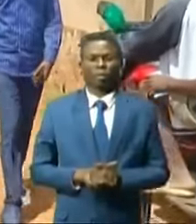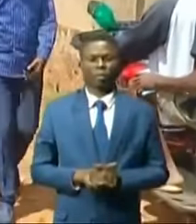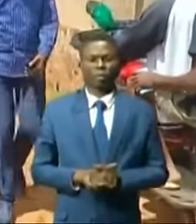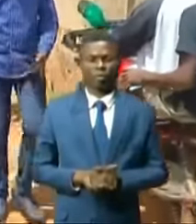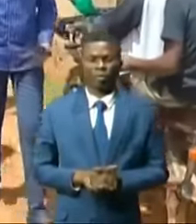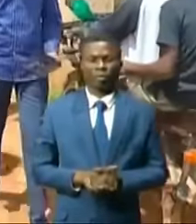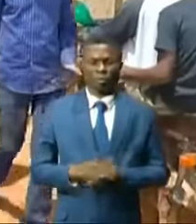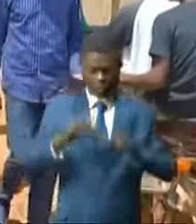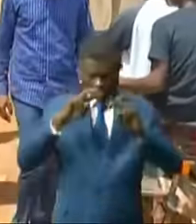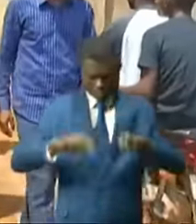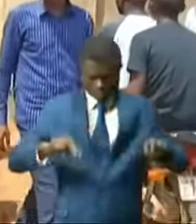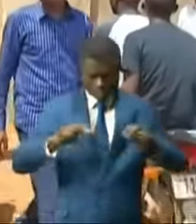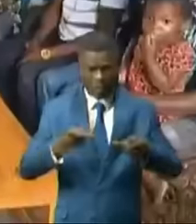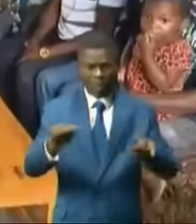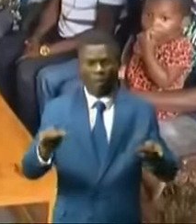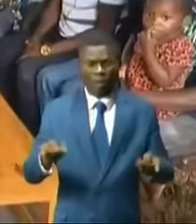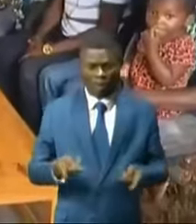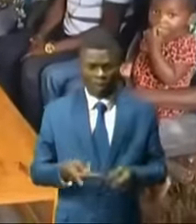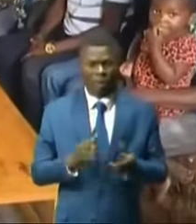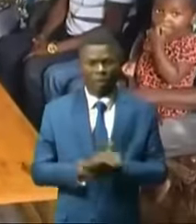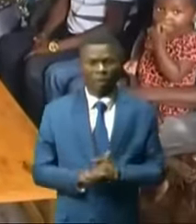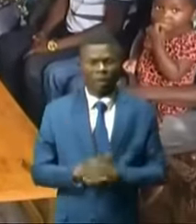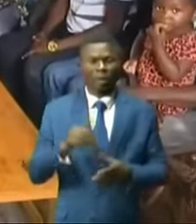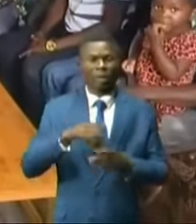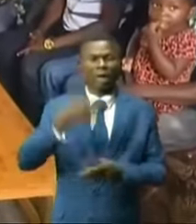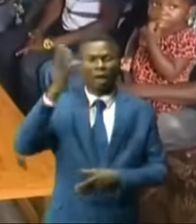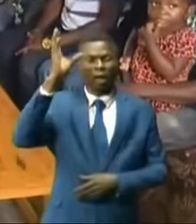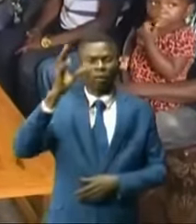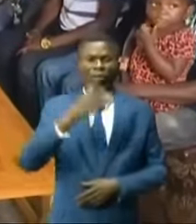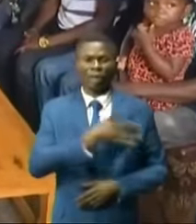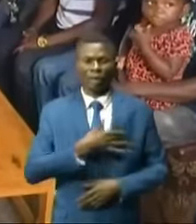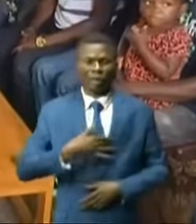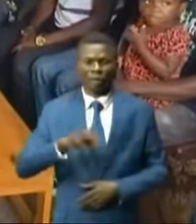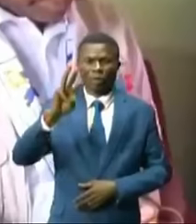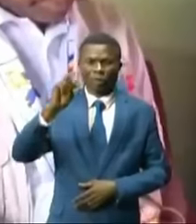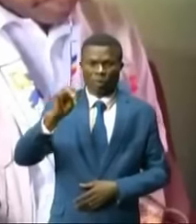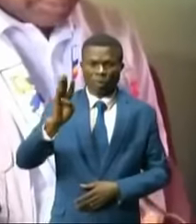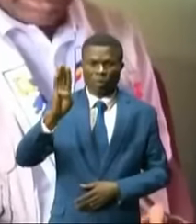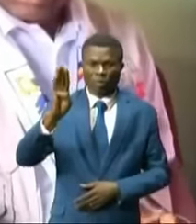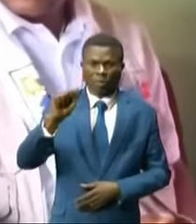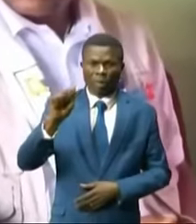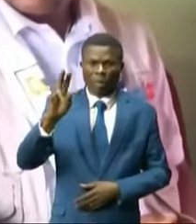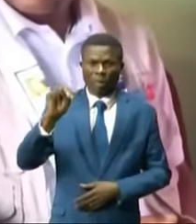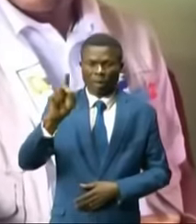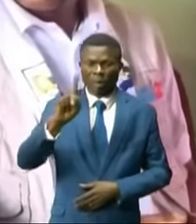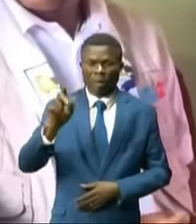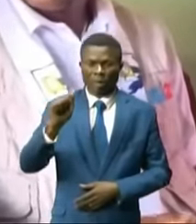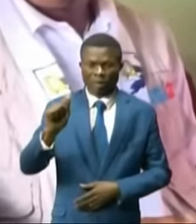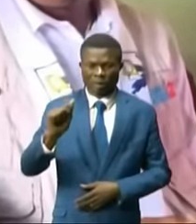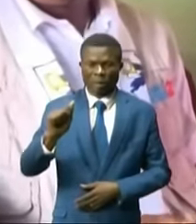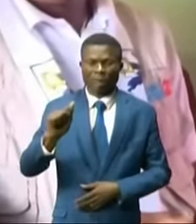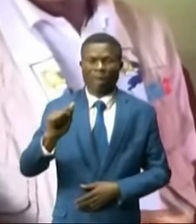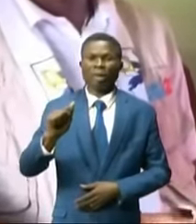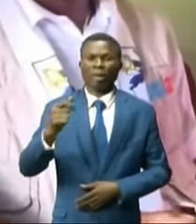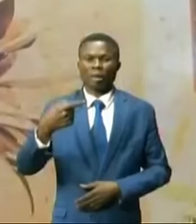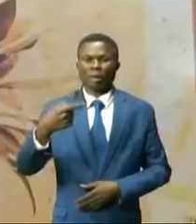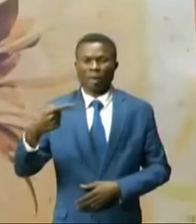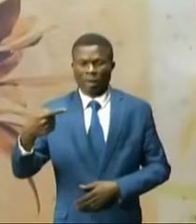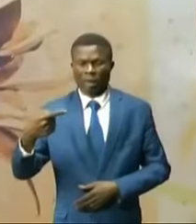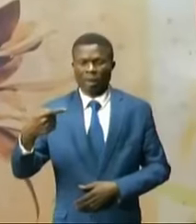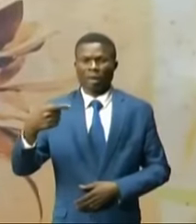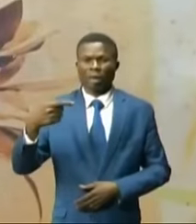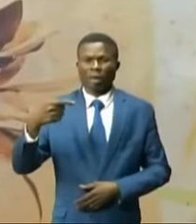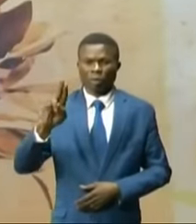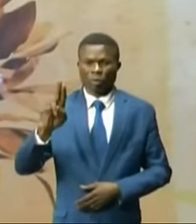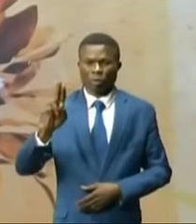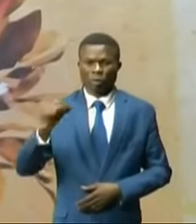Après vérification sur le terrain, l'équipe de campagne du candidat numéro 20 Mbanzangongo a limité le décompte macabre